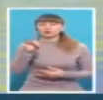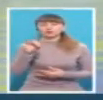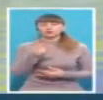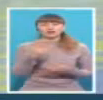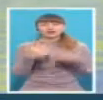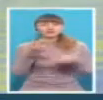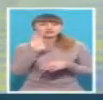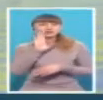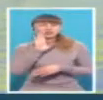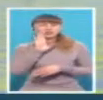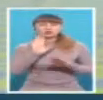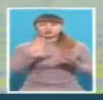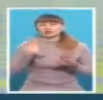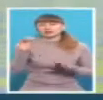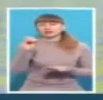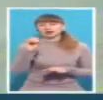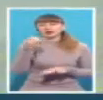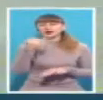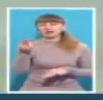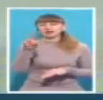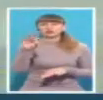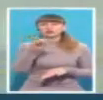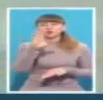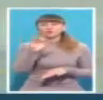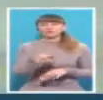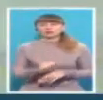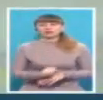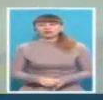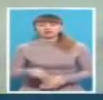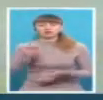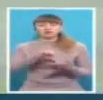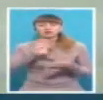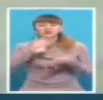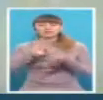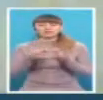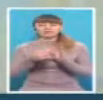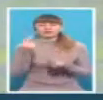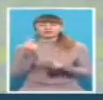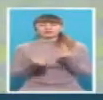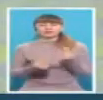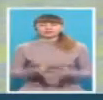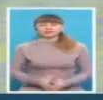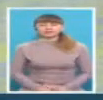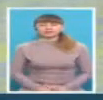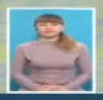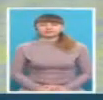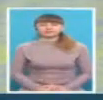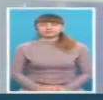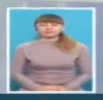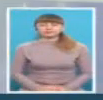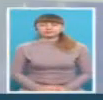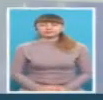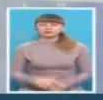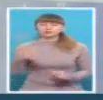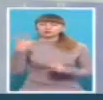жарыста тек бірқатар халықаралық турнирлердің жүлдегері, 3 бірдей олимпия ойындарының қатысушысы Екатерина Айдова ғана өнер көрсетеді.